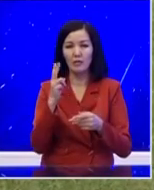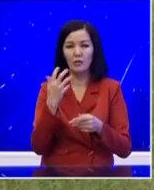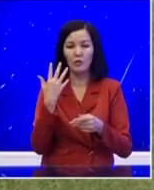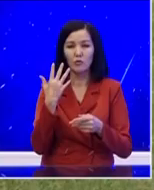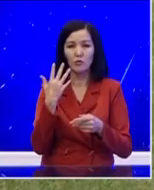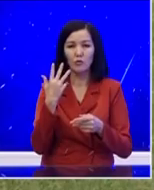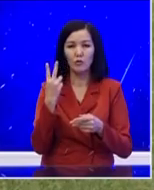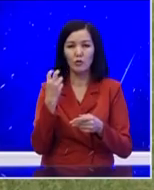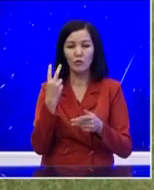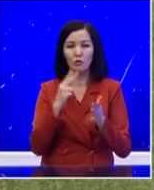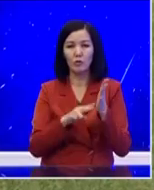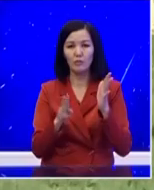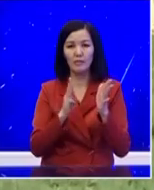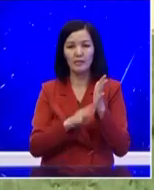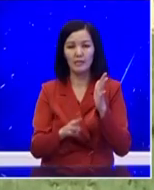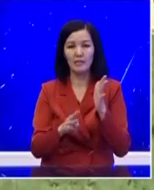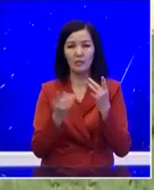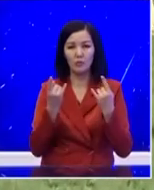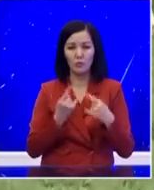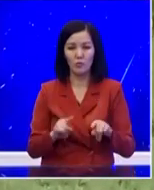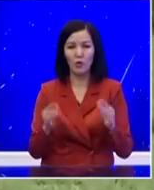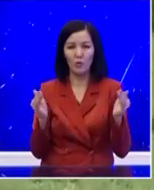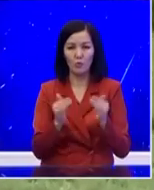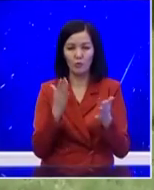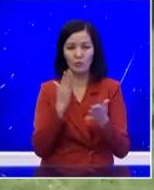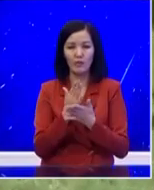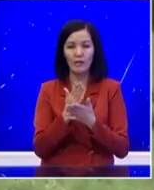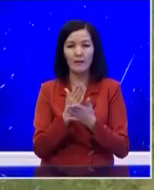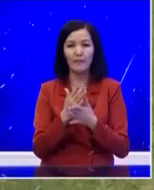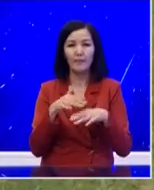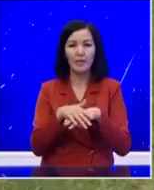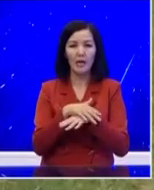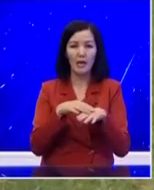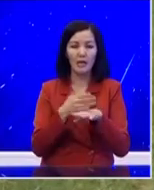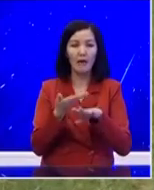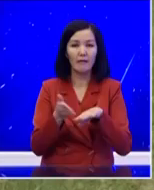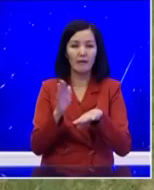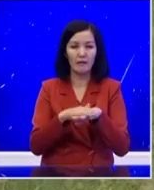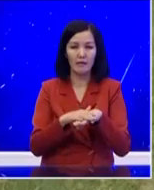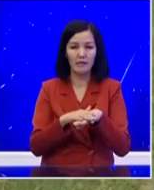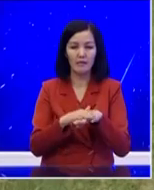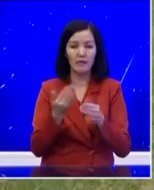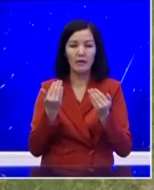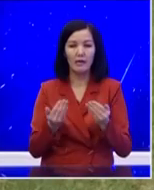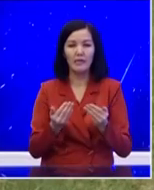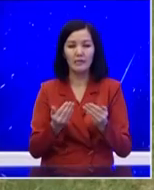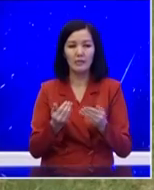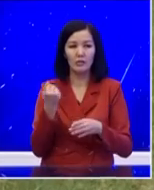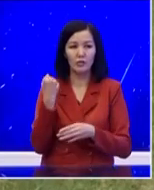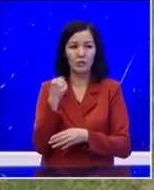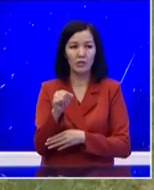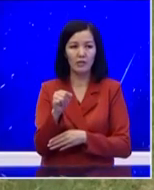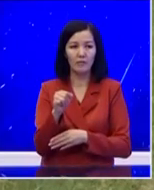асты, 270-280-ге барып қалды туған төліміз. Мына енді халыққа келіп жатқан қиыншылық қой, енді осыны жеңіп,